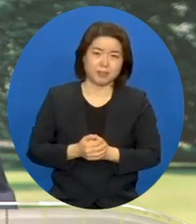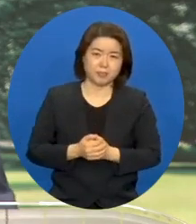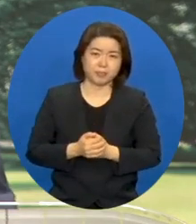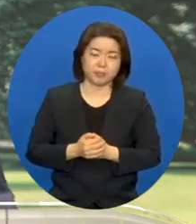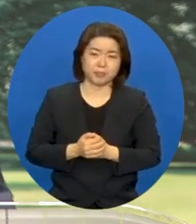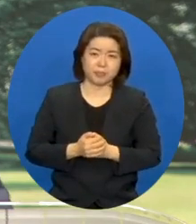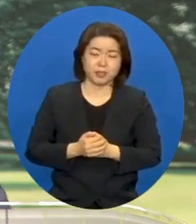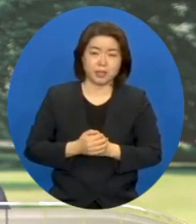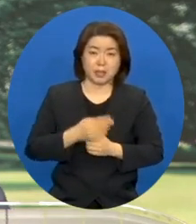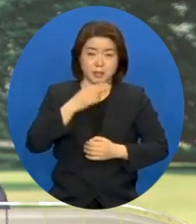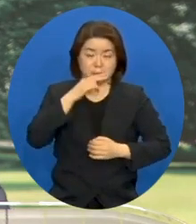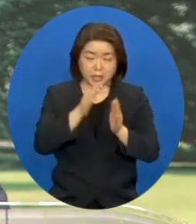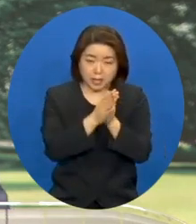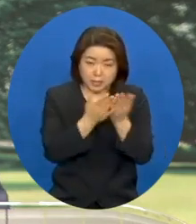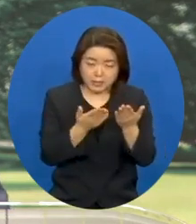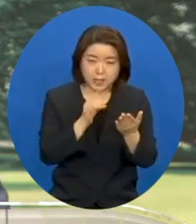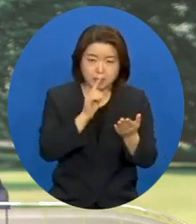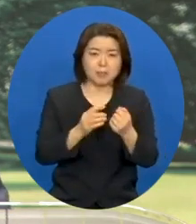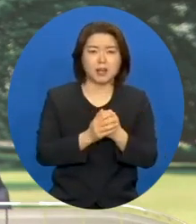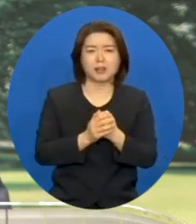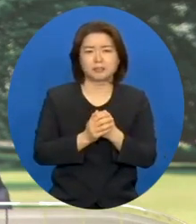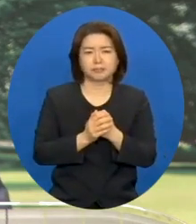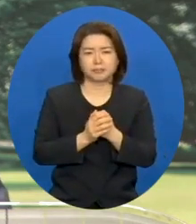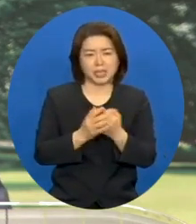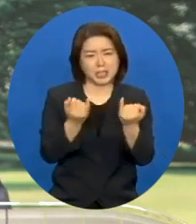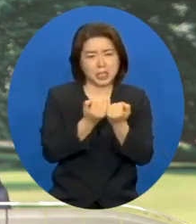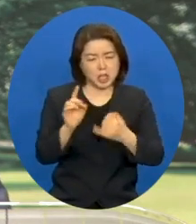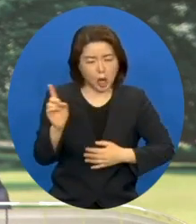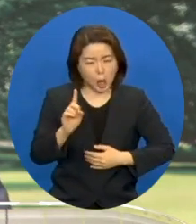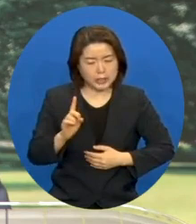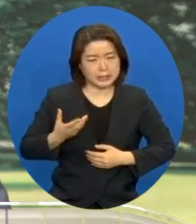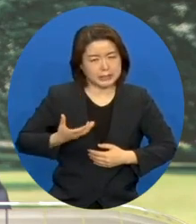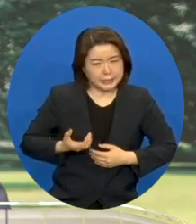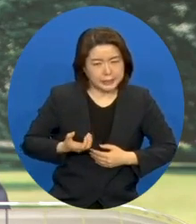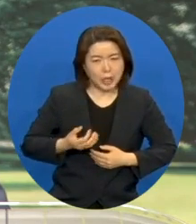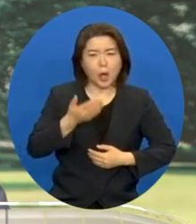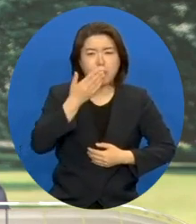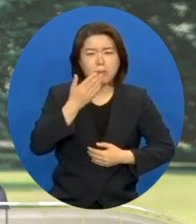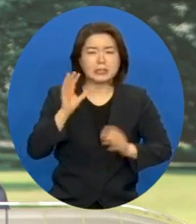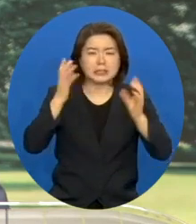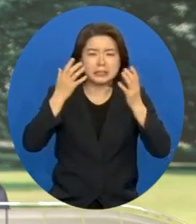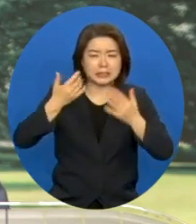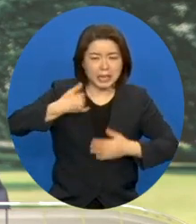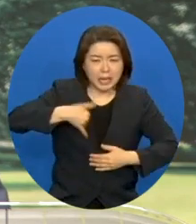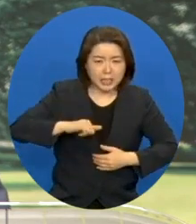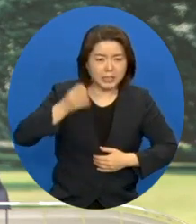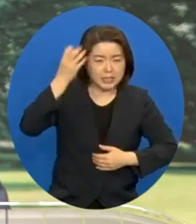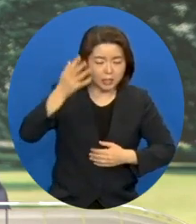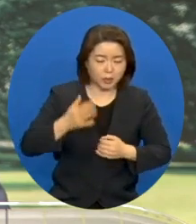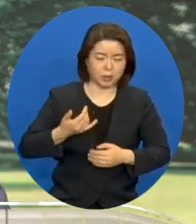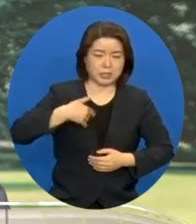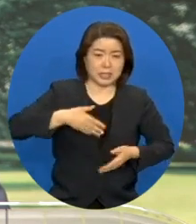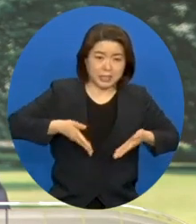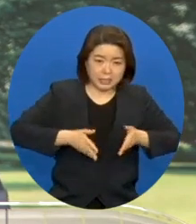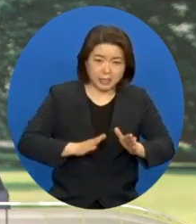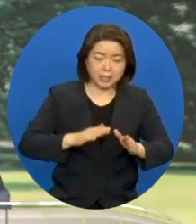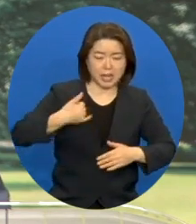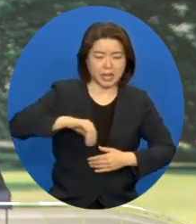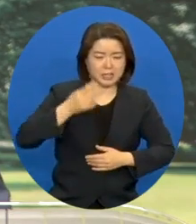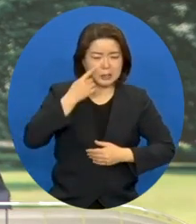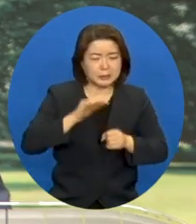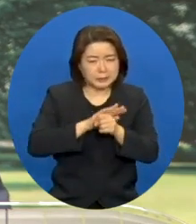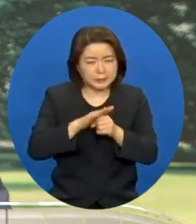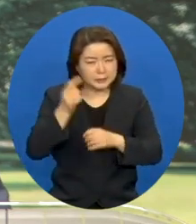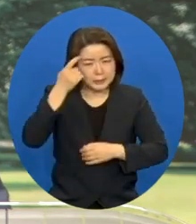이사야서의 말씀 여인이 어찌 그 젖 먹는 자식을 잊겠으며 자기 태에서 난 아들을 긍휼히 여기지 않겠느냐.